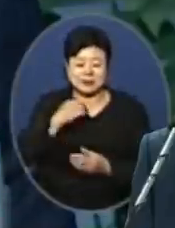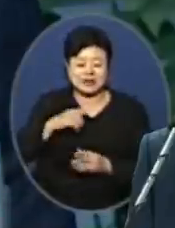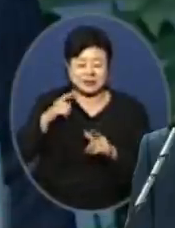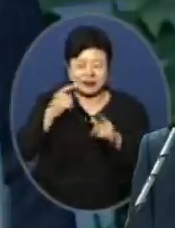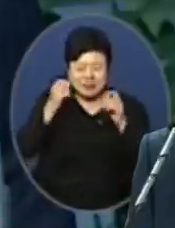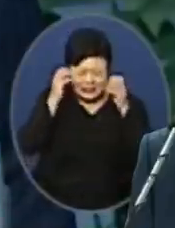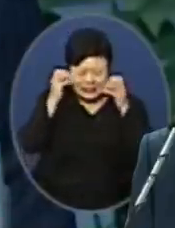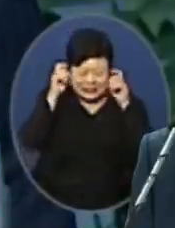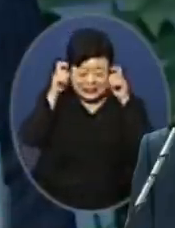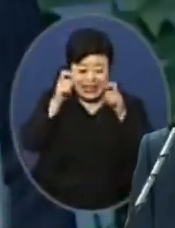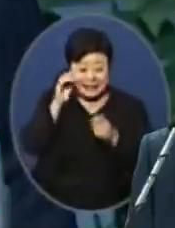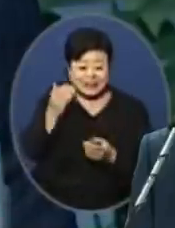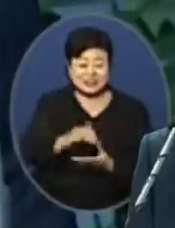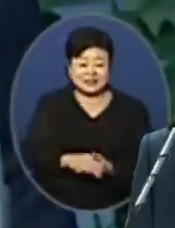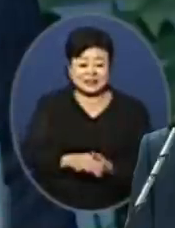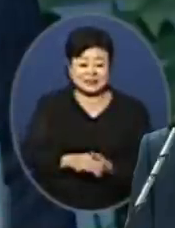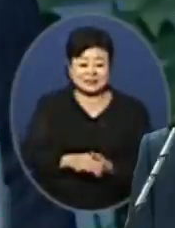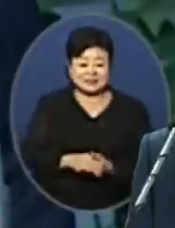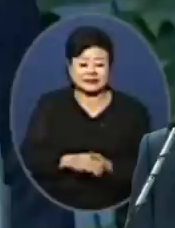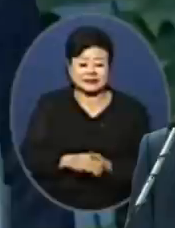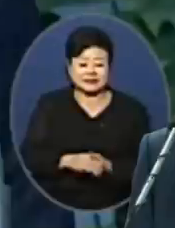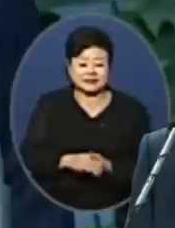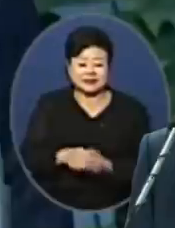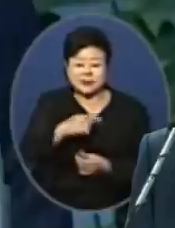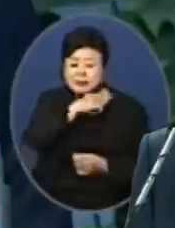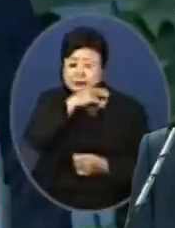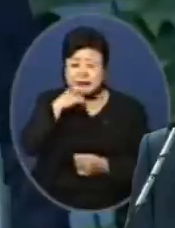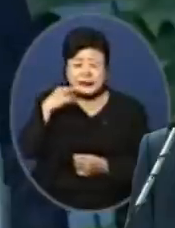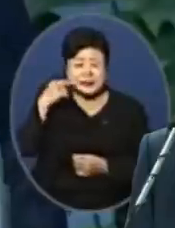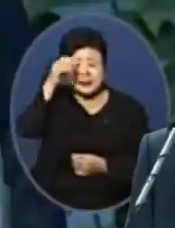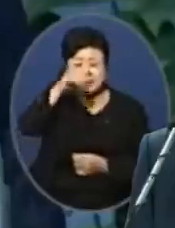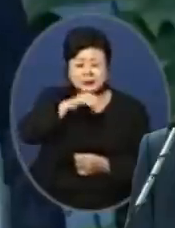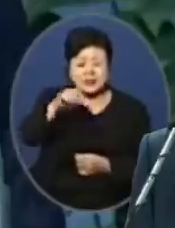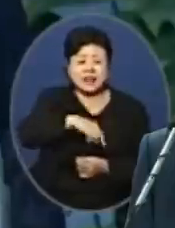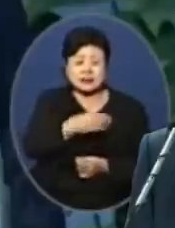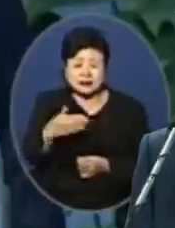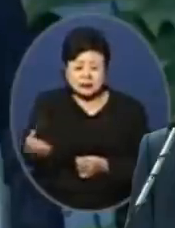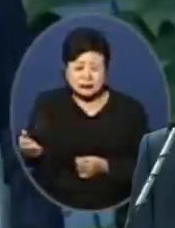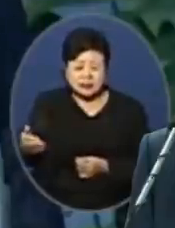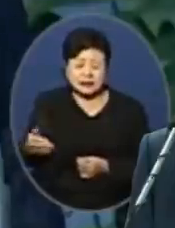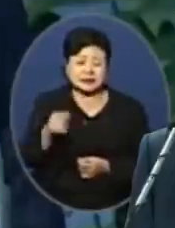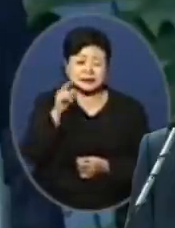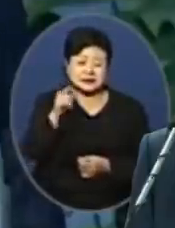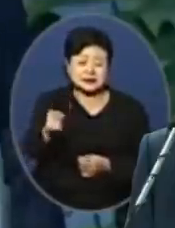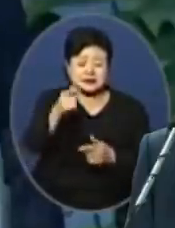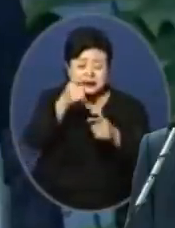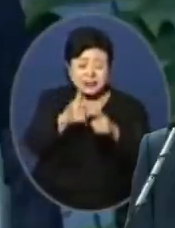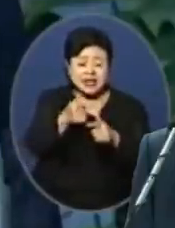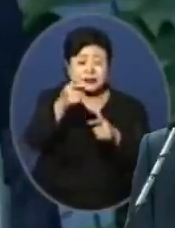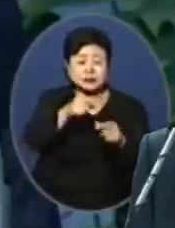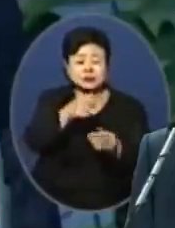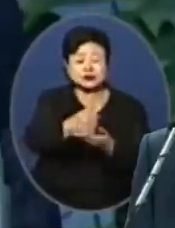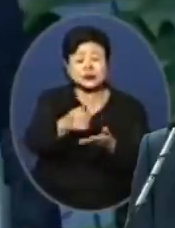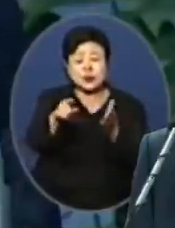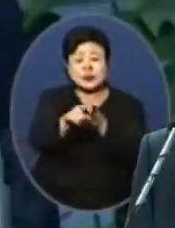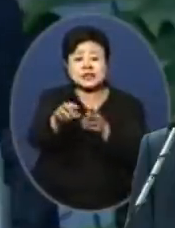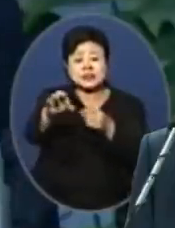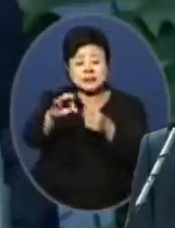유월절 어린 양이 되어서 피를 십자가에서 흘렸는데 그 예수를 구주로